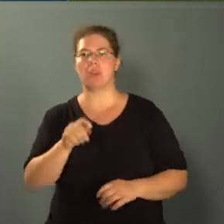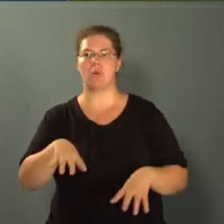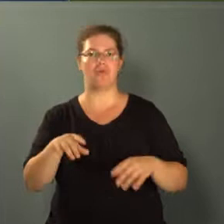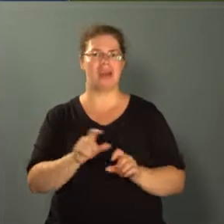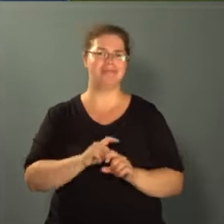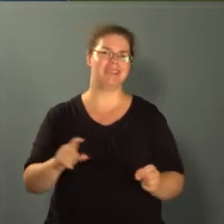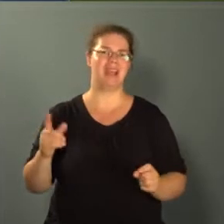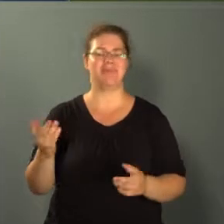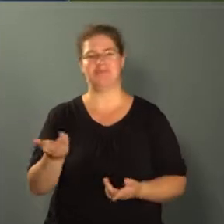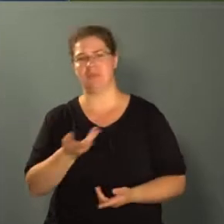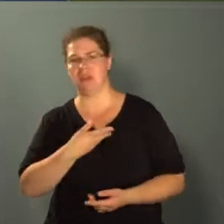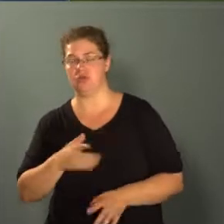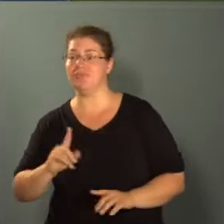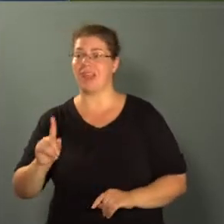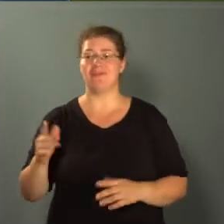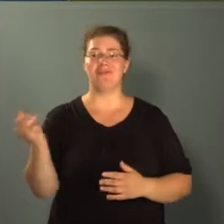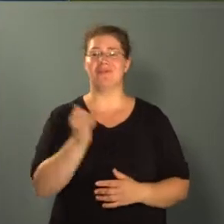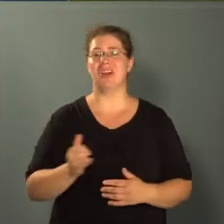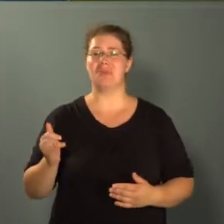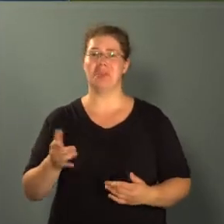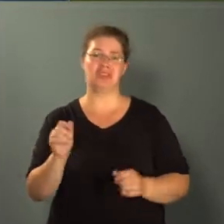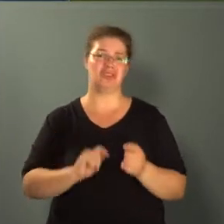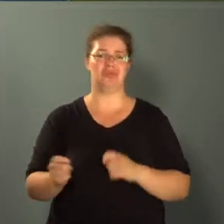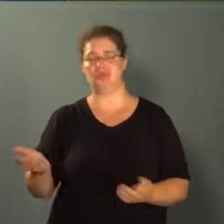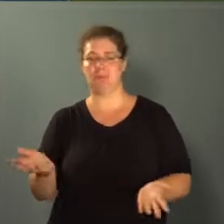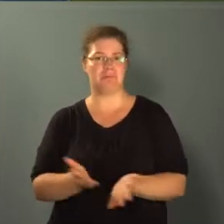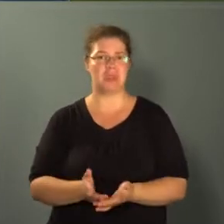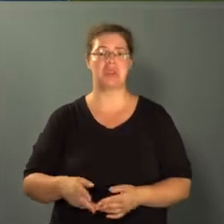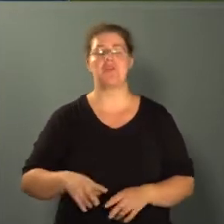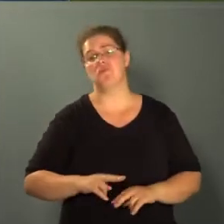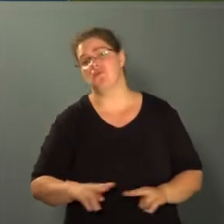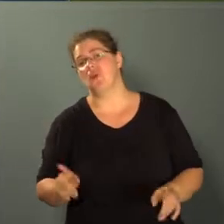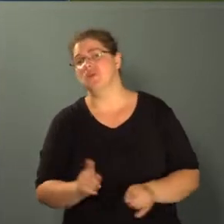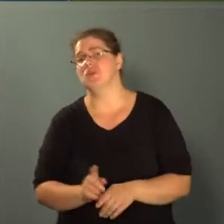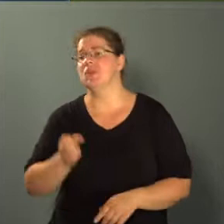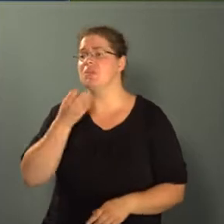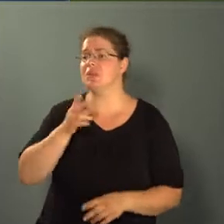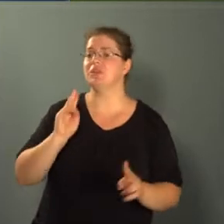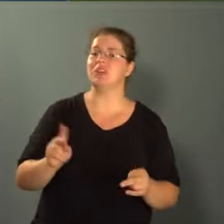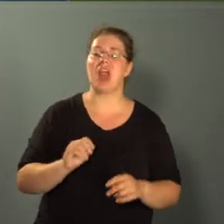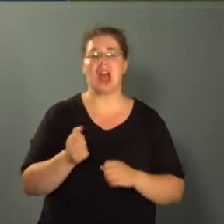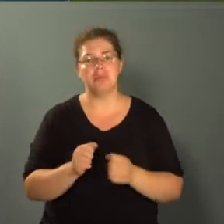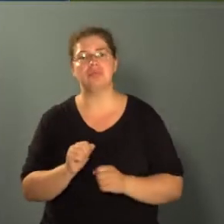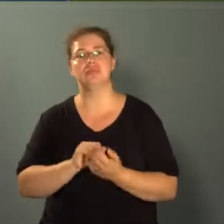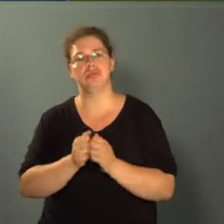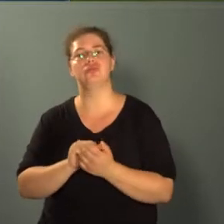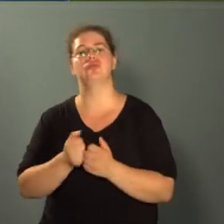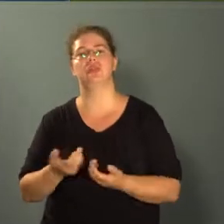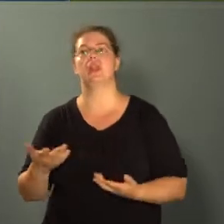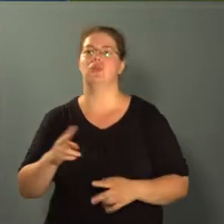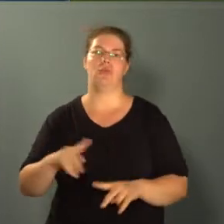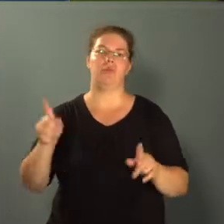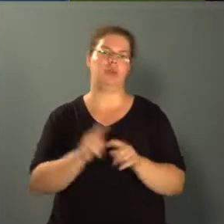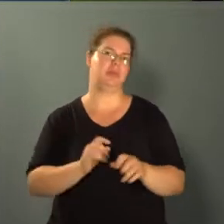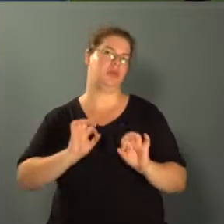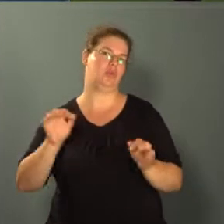szenvedtünk ősszel, valamelyik stílus nem passzol úgy a csapatunknak, de van, amikor ki kell hajtani, küzdeni a mérkőzés, valamikor meg